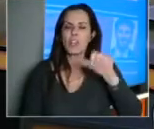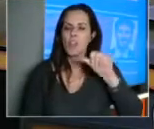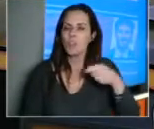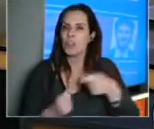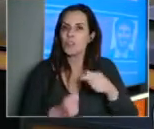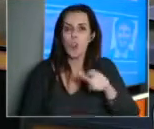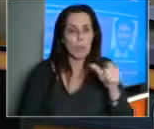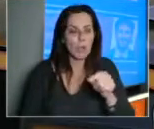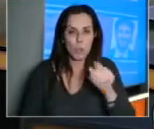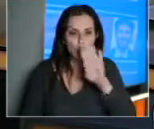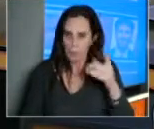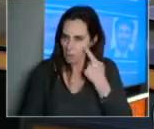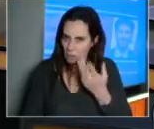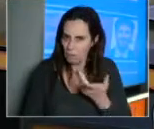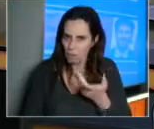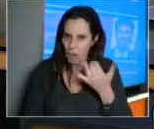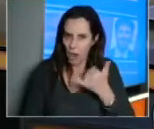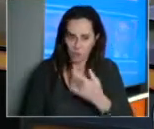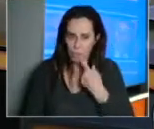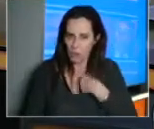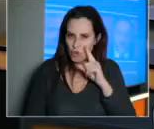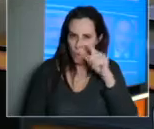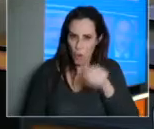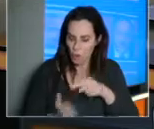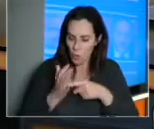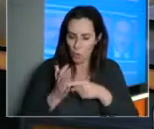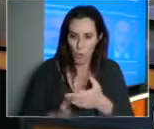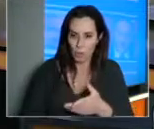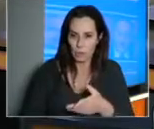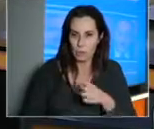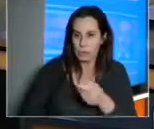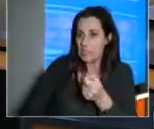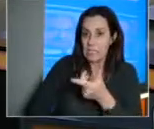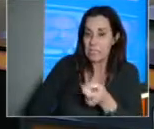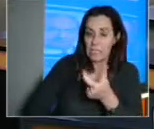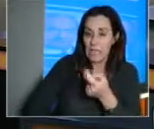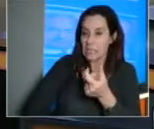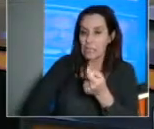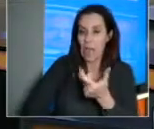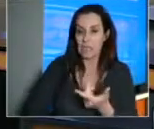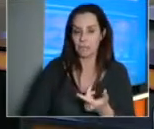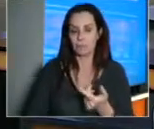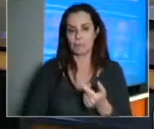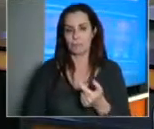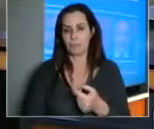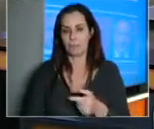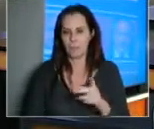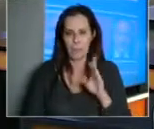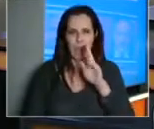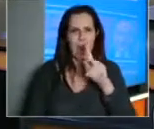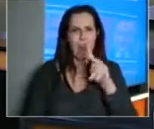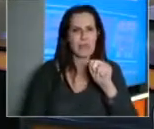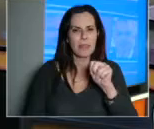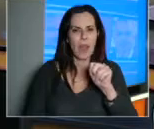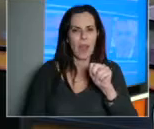הזוג נתניהו. זה בהחלט חריג, תקשיבי, הרשימה עכשיו שנתת, הדוגמאות שנתת. וזה קצת, זה על שם הזלג ובשליפה יש עוד רשימה ארוכה מאוד. זה הכרחון, אבל תראי, נתן אשל הוא